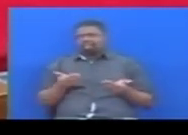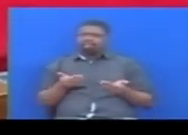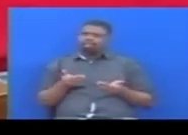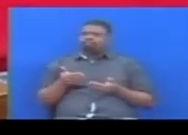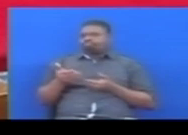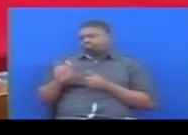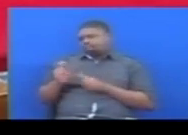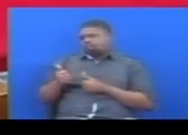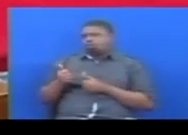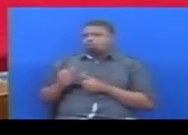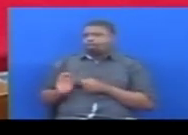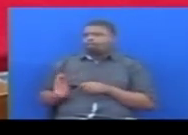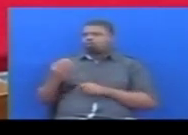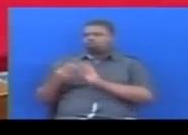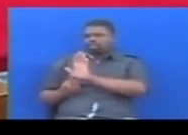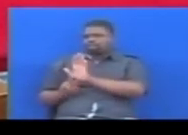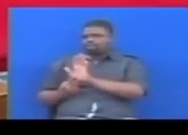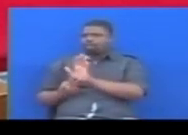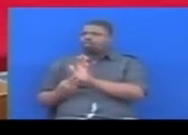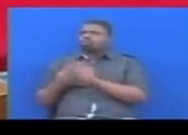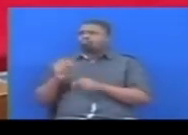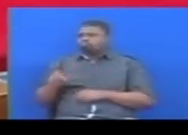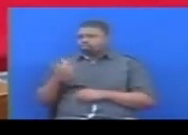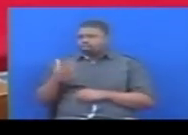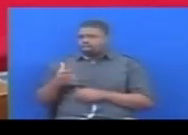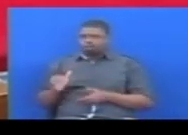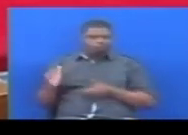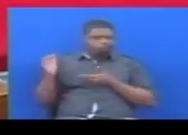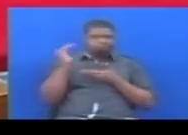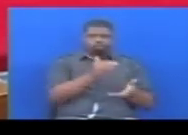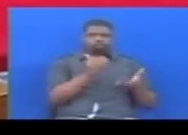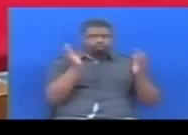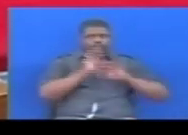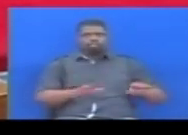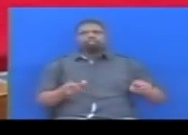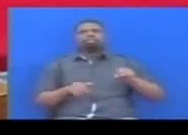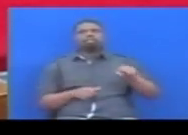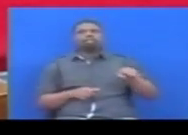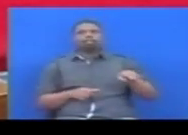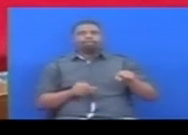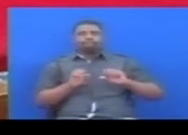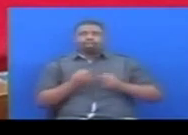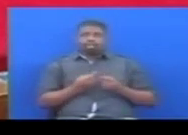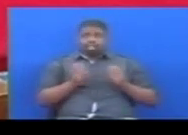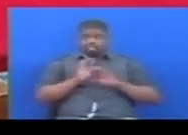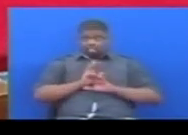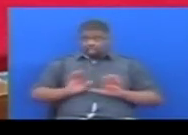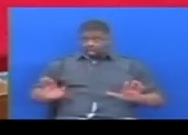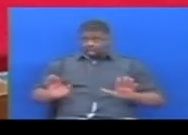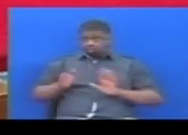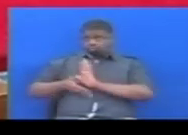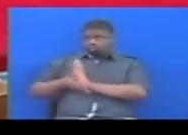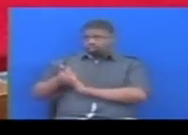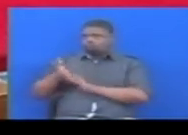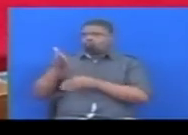bilioni 7.5. Lakini mwenyewe anakiri kwamba tayari tumeanza kujenga kituo cha afya pale